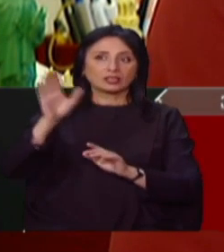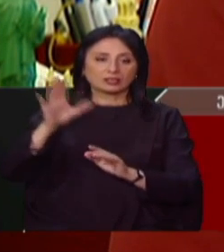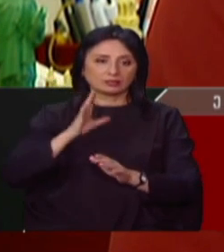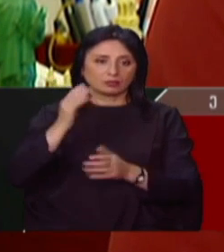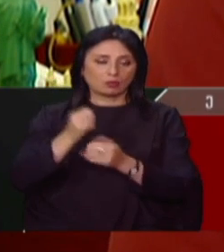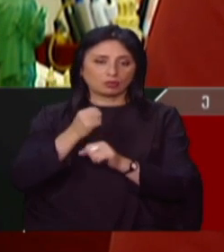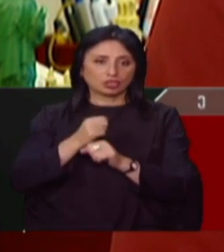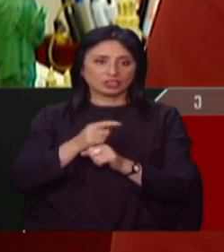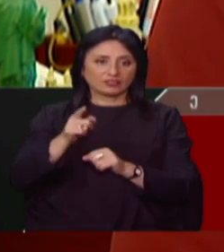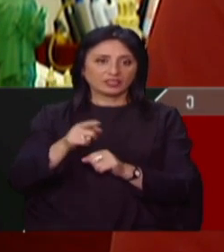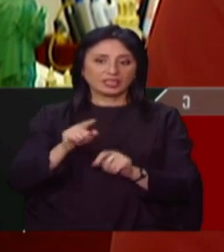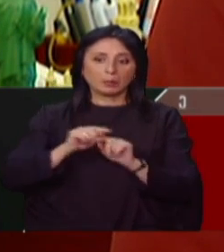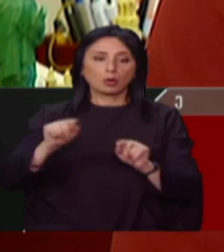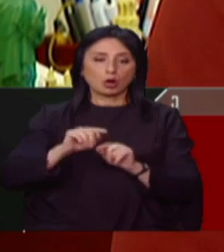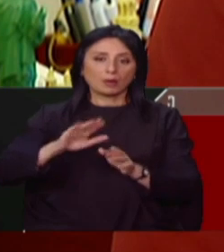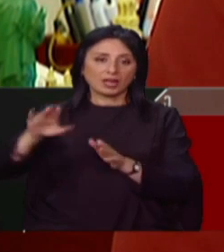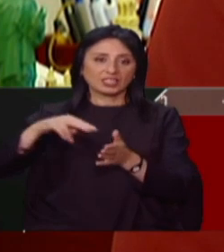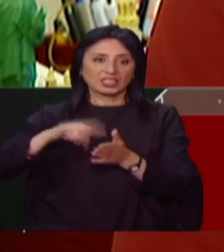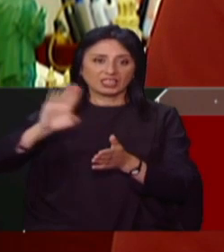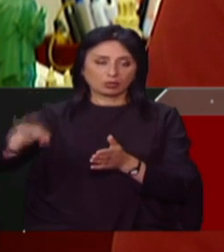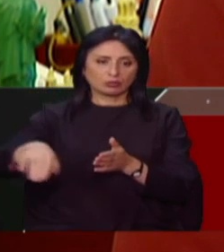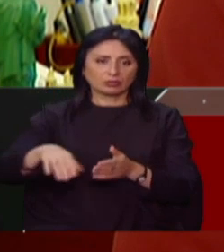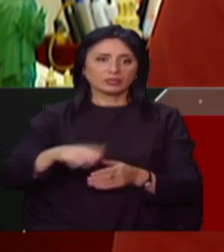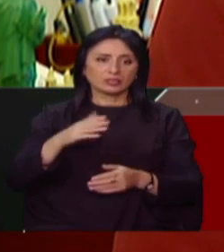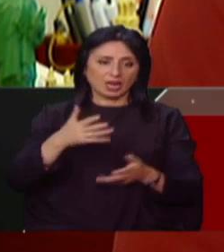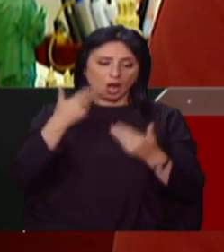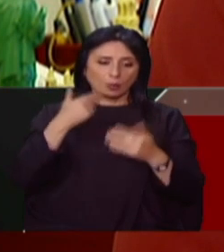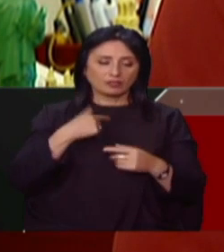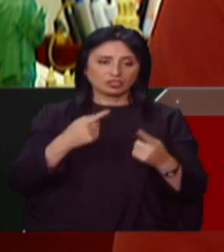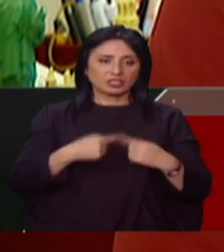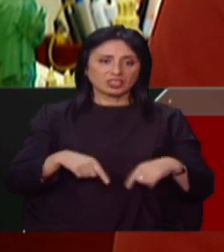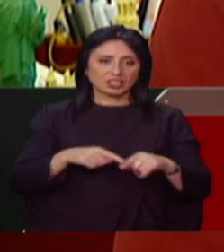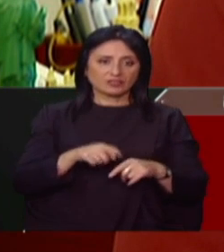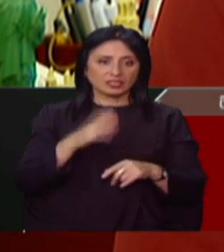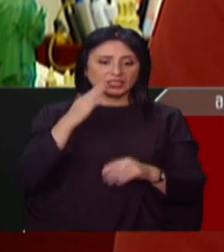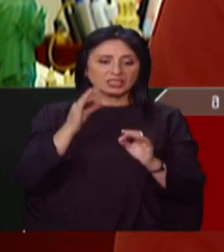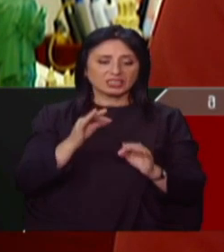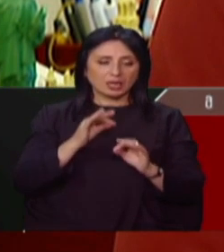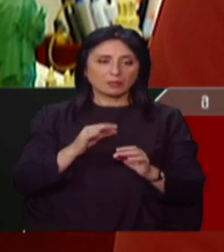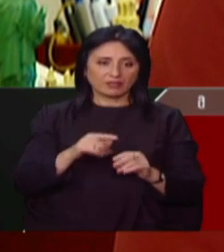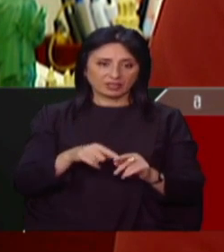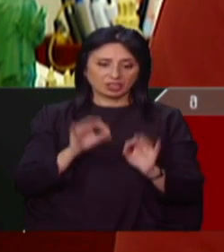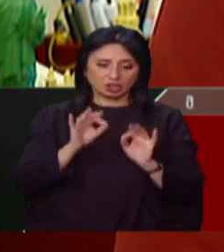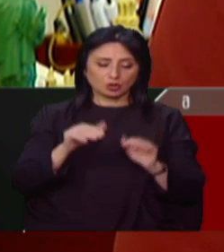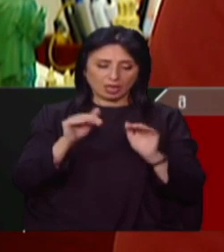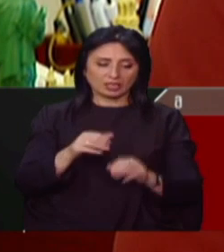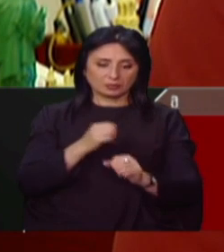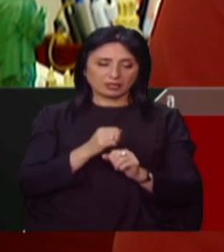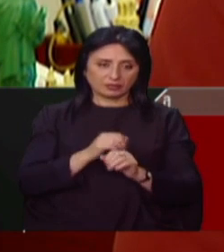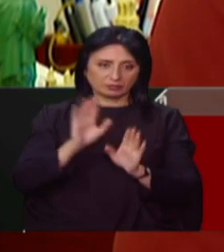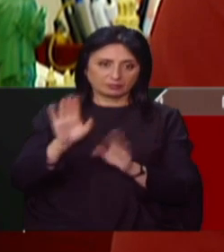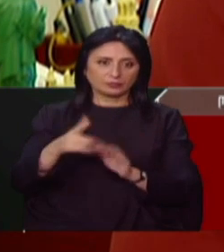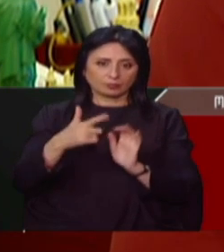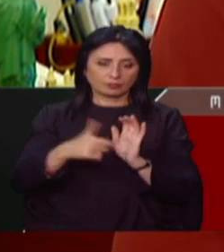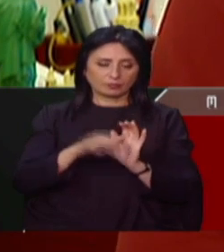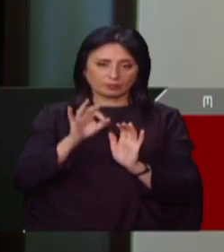ყოფნას. ირგნენ პროპაგანდის მხარეს, ეს ძალიან გაუმარტივებს ჩვენს საზოგადოებას სამართლიანი და ობიექტური გადაწყვეტილების მიღებას